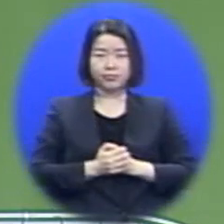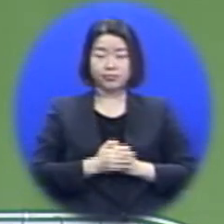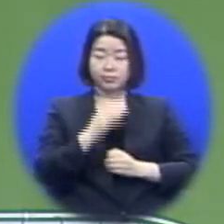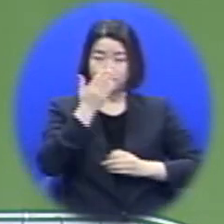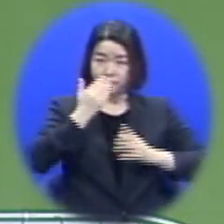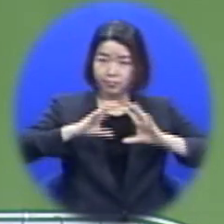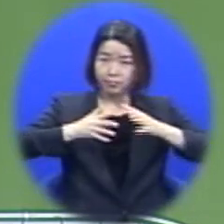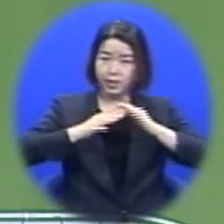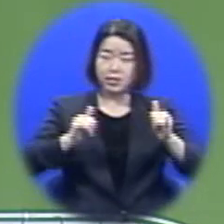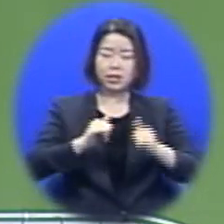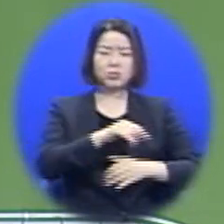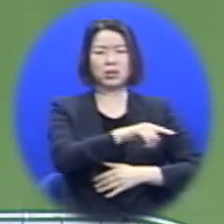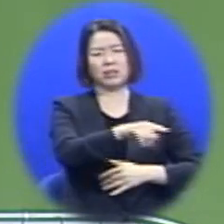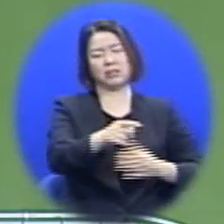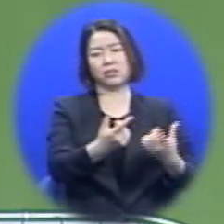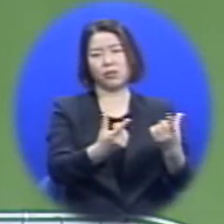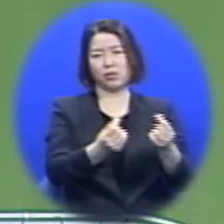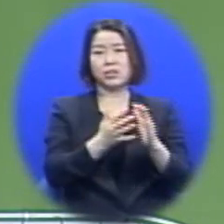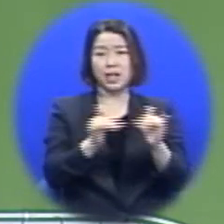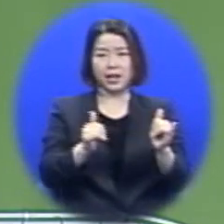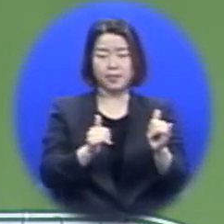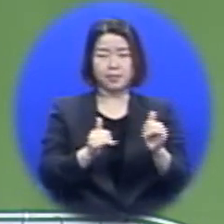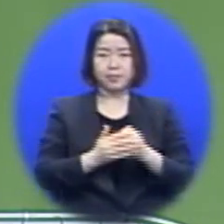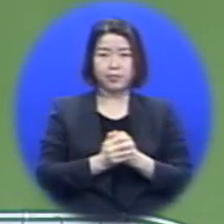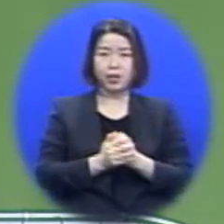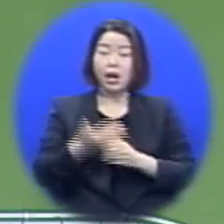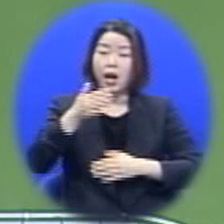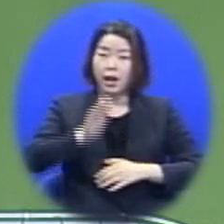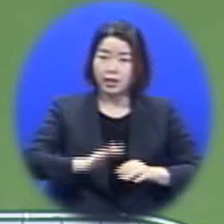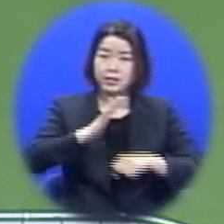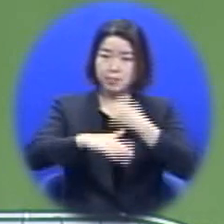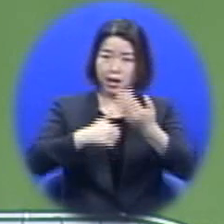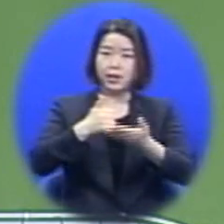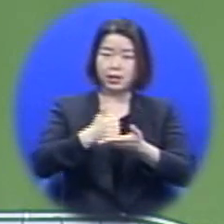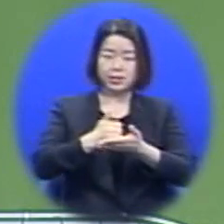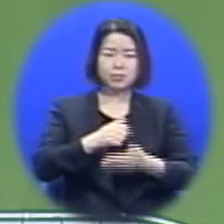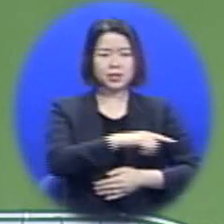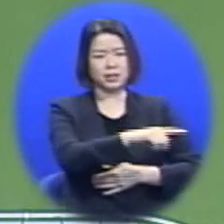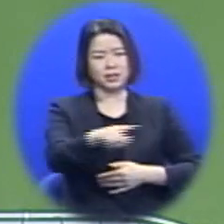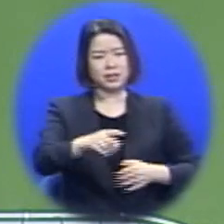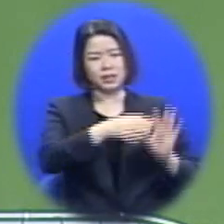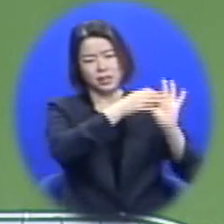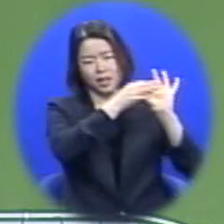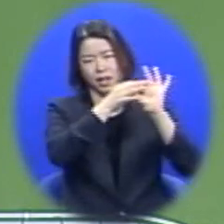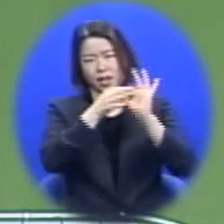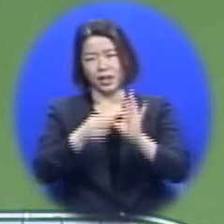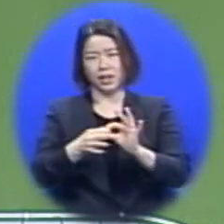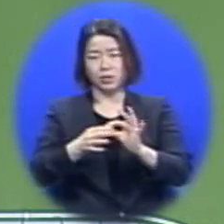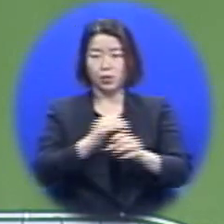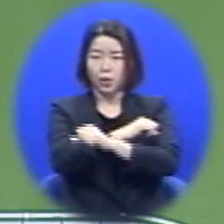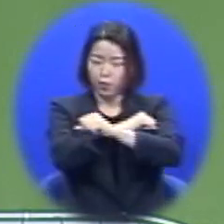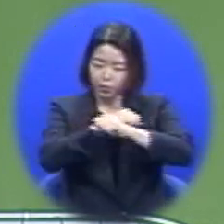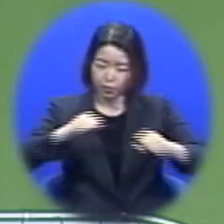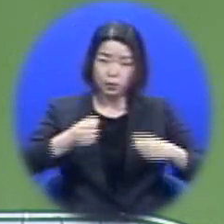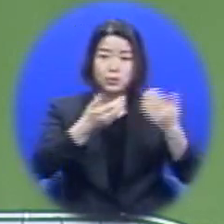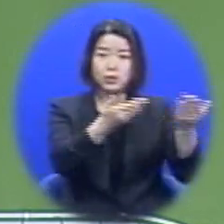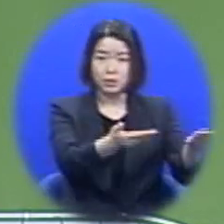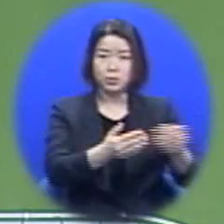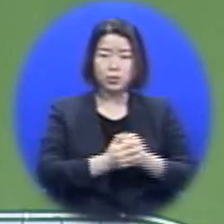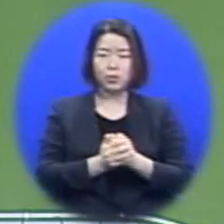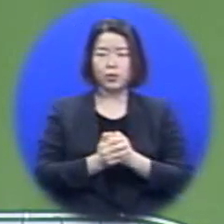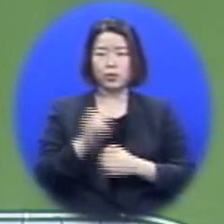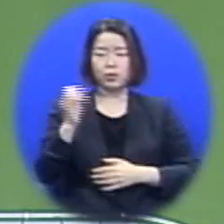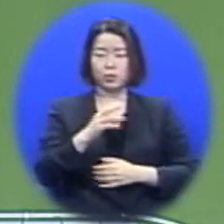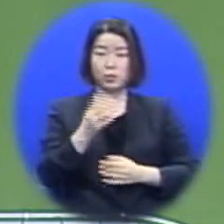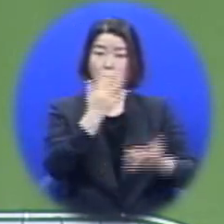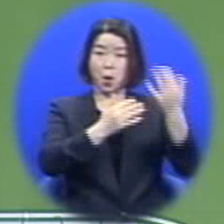이스라엘 백성들이 그런 사람들이었습니다. 그러나 하나님이 그들을 끊임없이 용서하시고 그리고